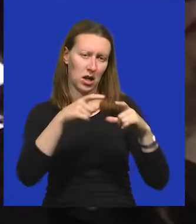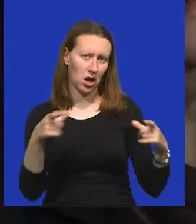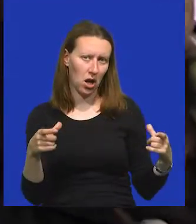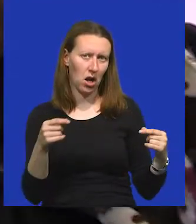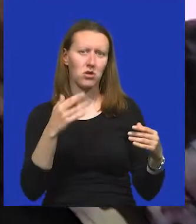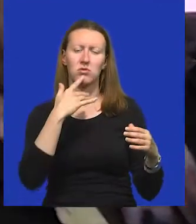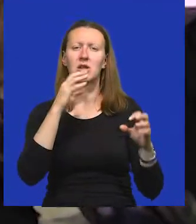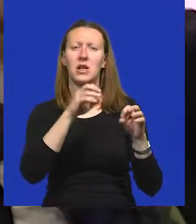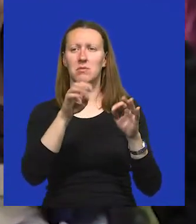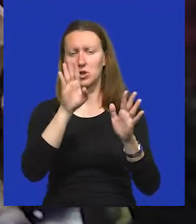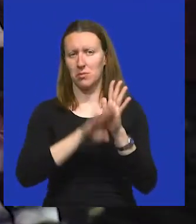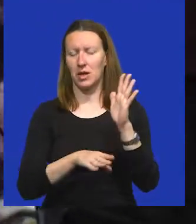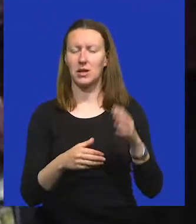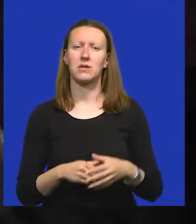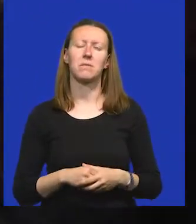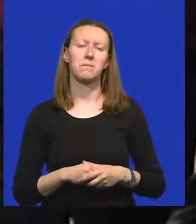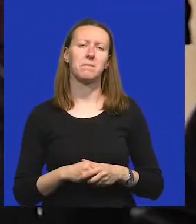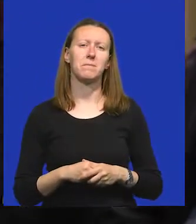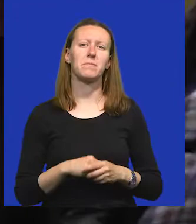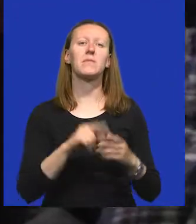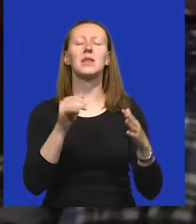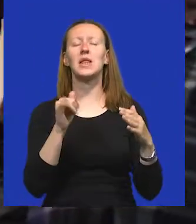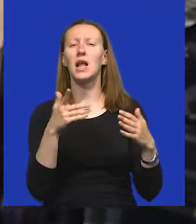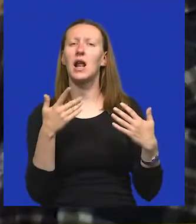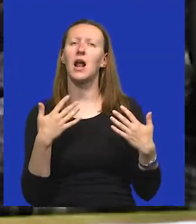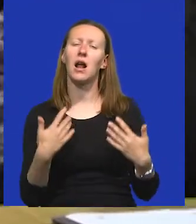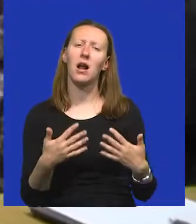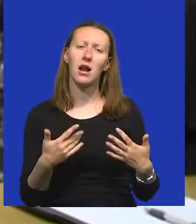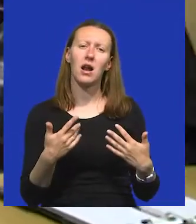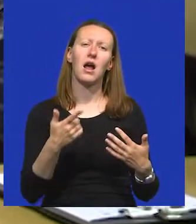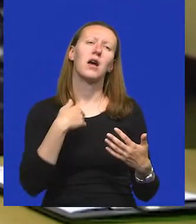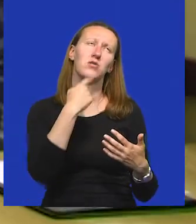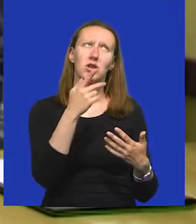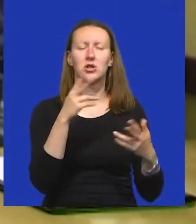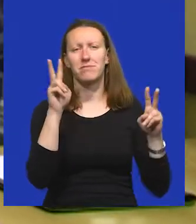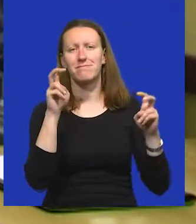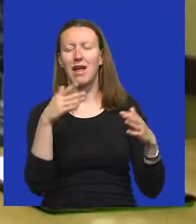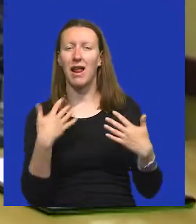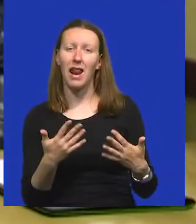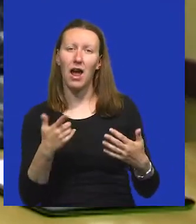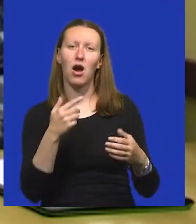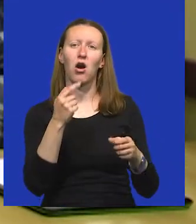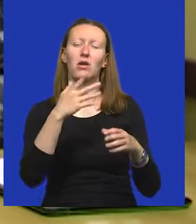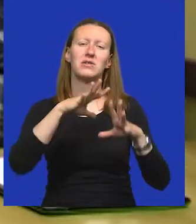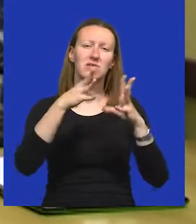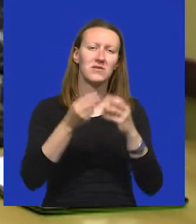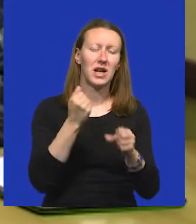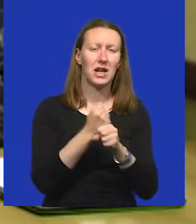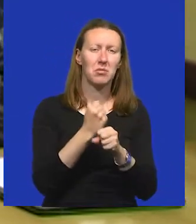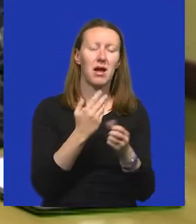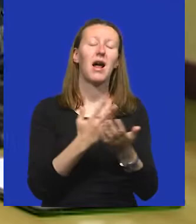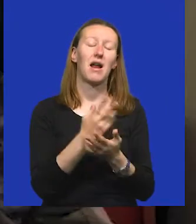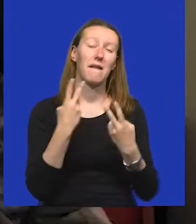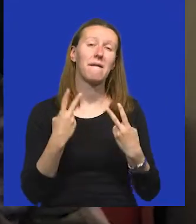conto per l'immondizia minore. È facile, dirò facile tra virgolette, costruire il tutto,